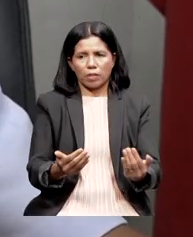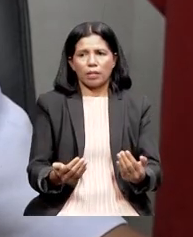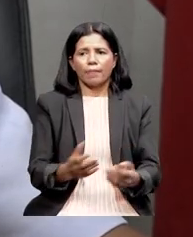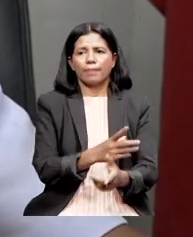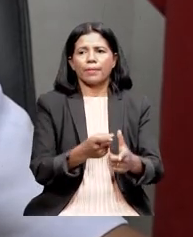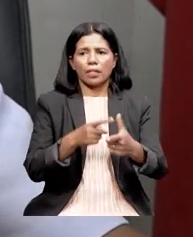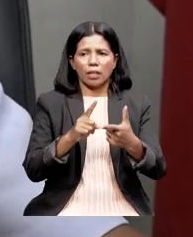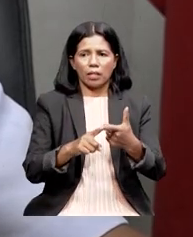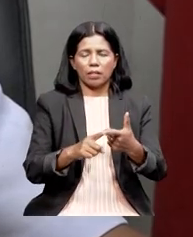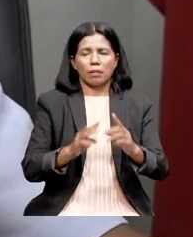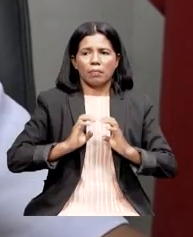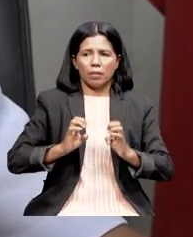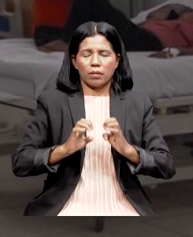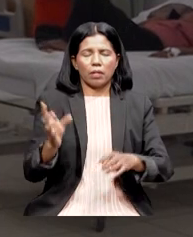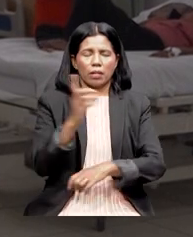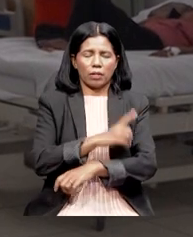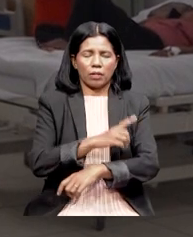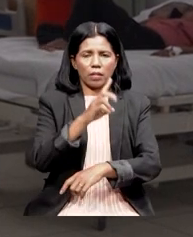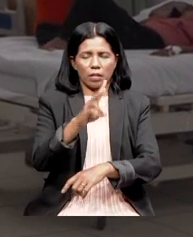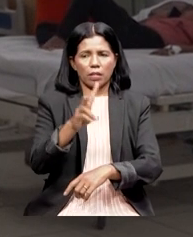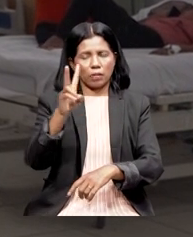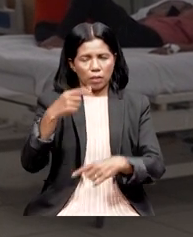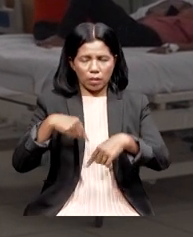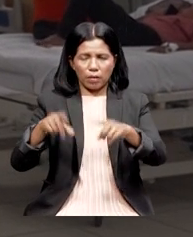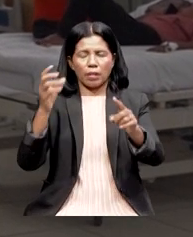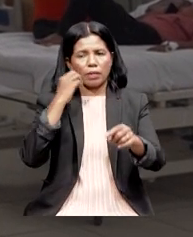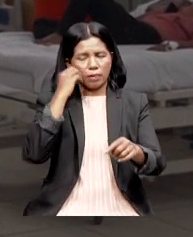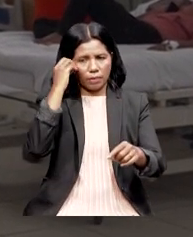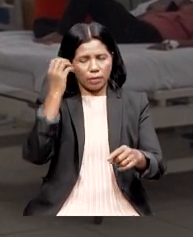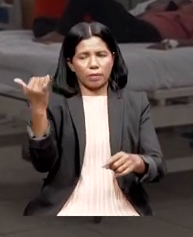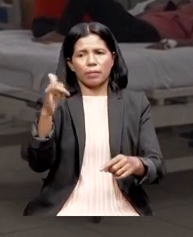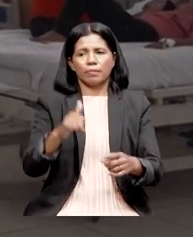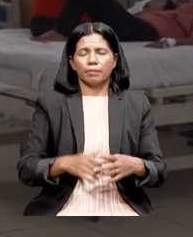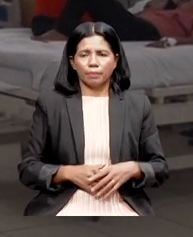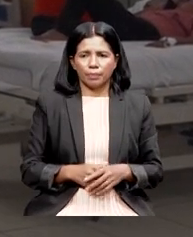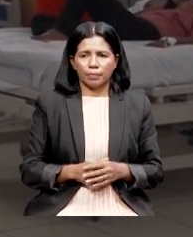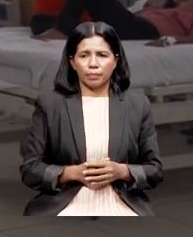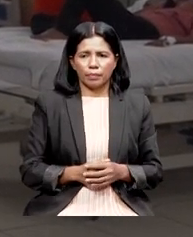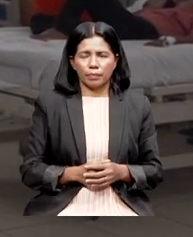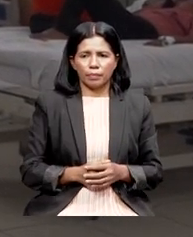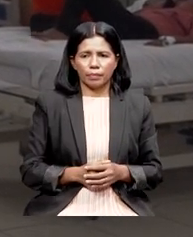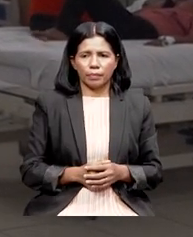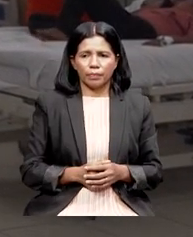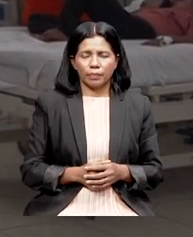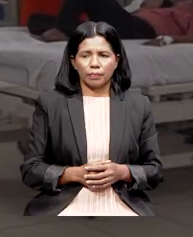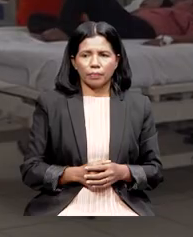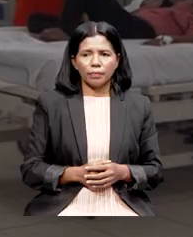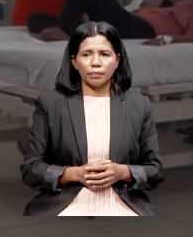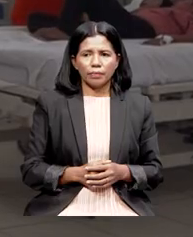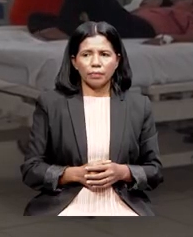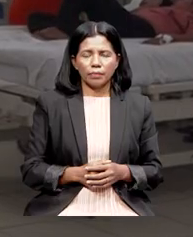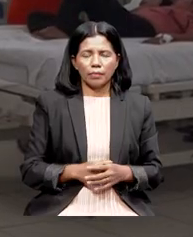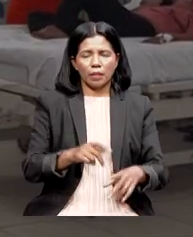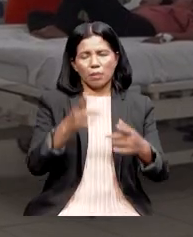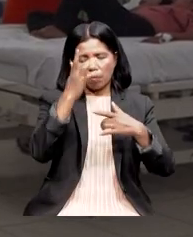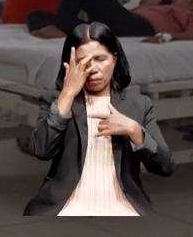sira balu iha det emergencia lorin de lorin ro ser fila fare. Balu si iha hela cirurgia. Si, si baixa hela la. Be paciente ne